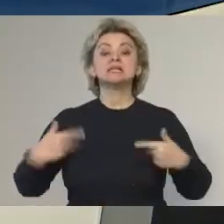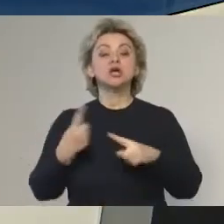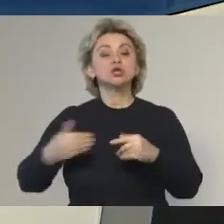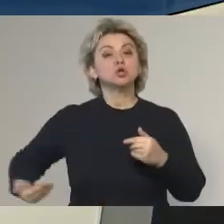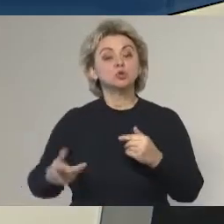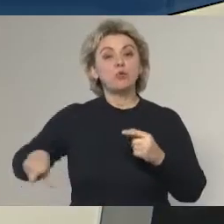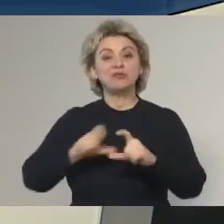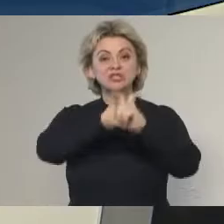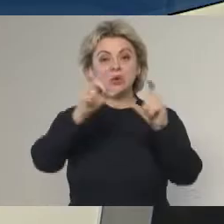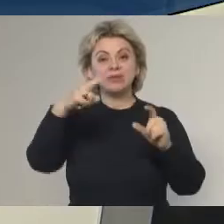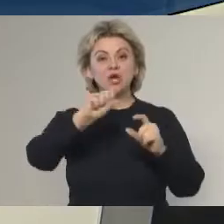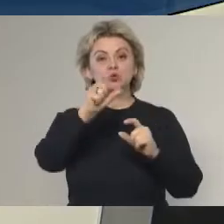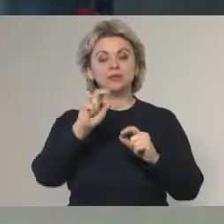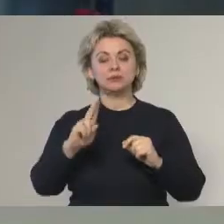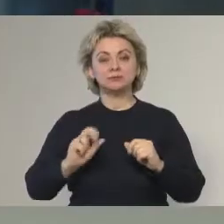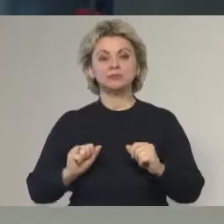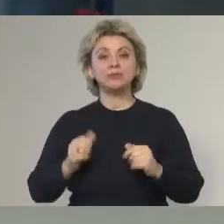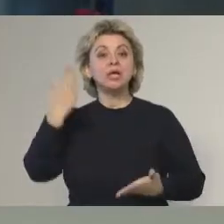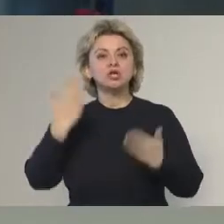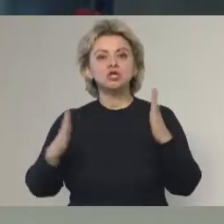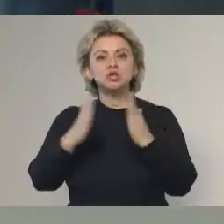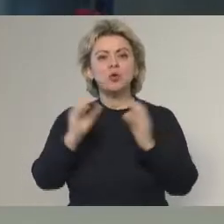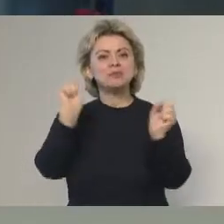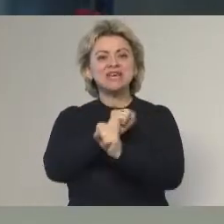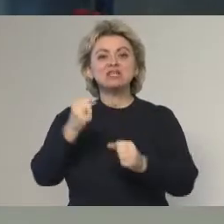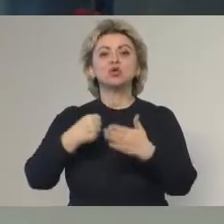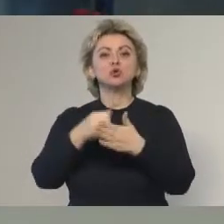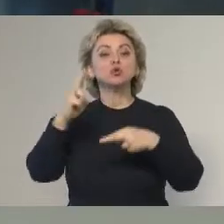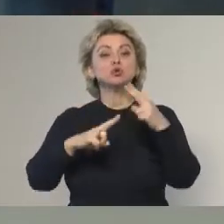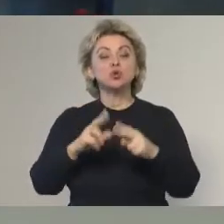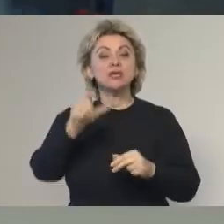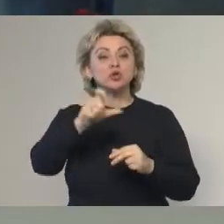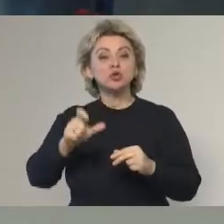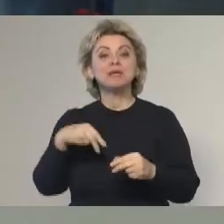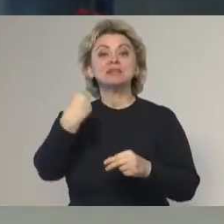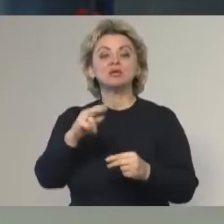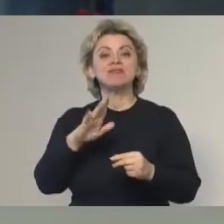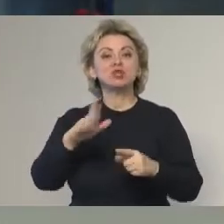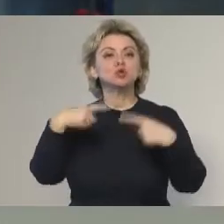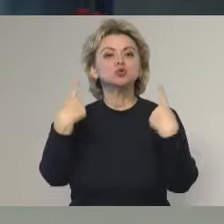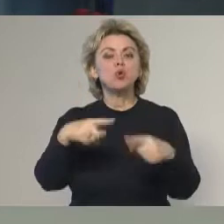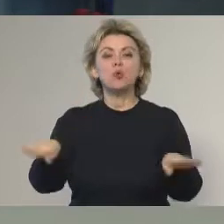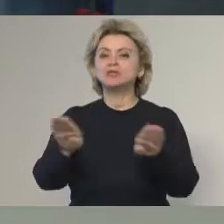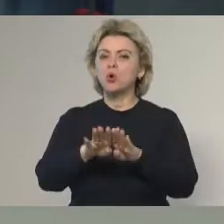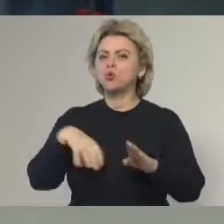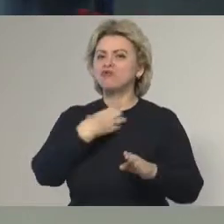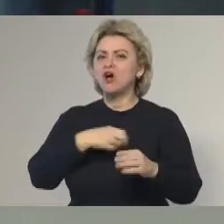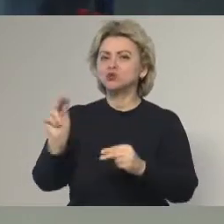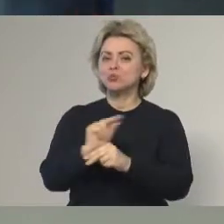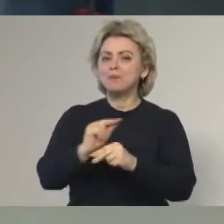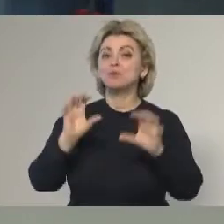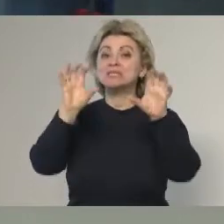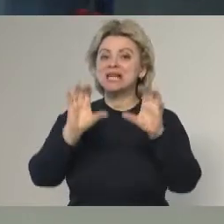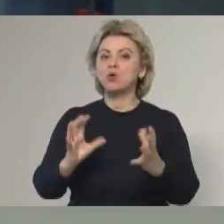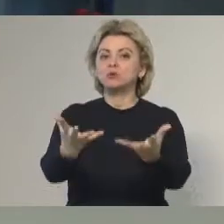Здравствуйте, это новости на Дону, в студии Дарья Шулик. Если дом невозможно достроить, дольщикам дадут квартиру в другом. Такую важную